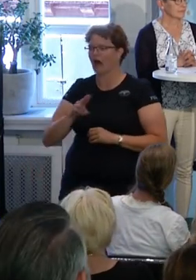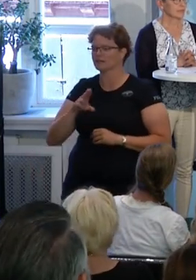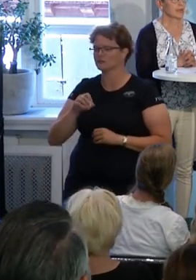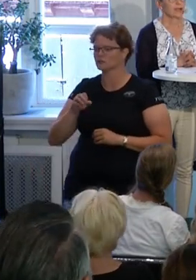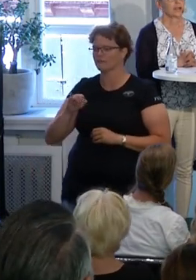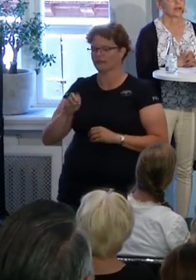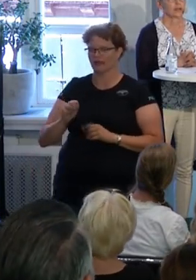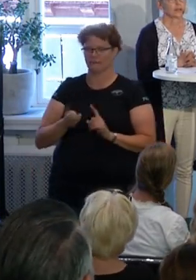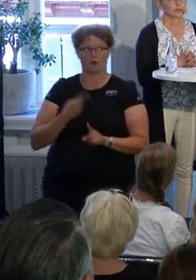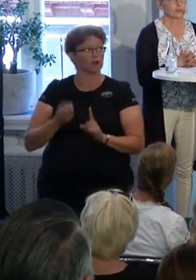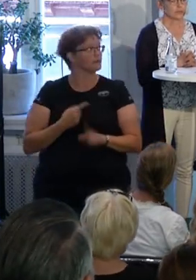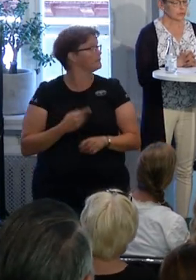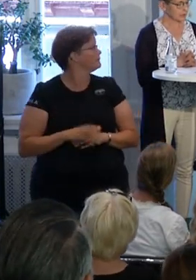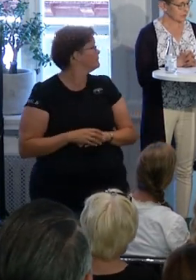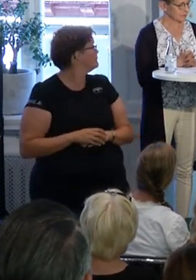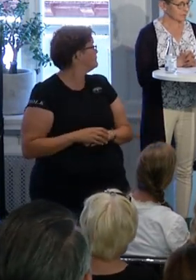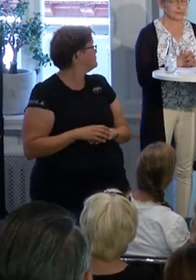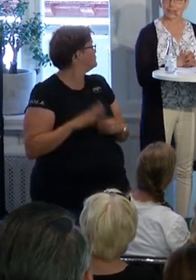börja.